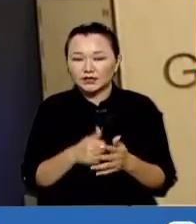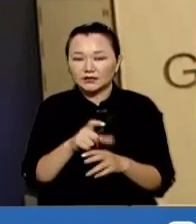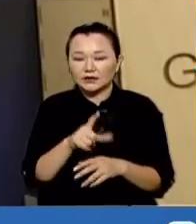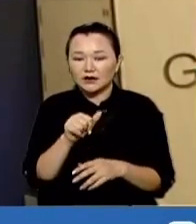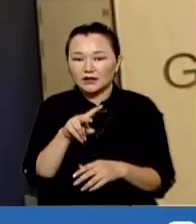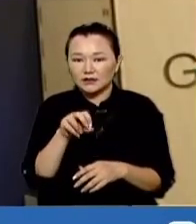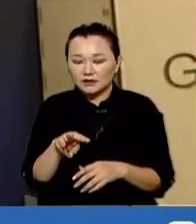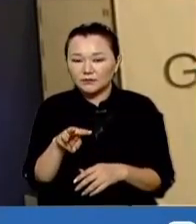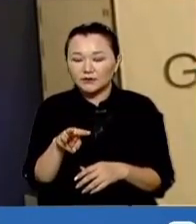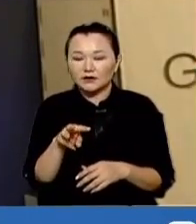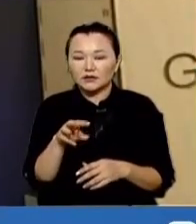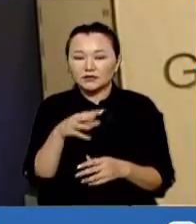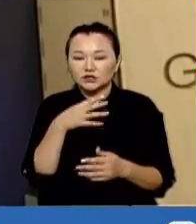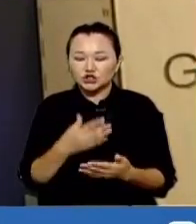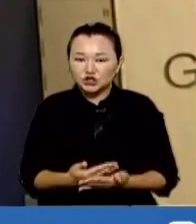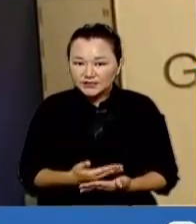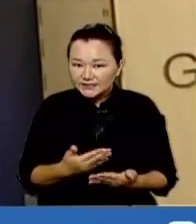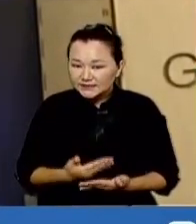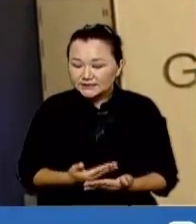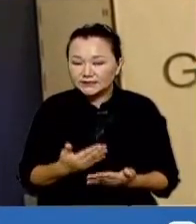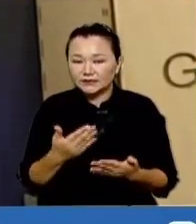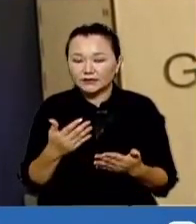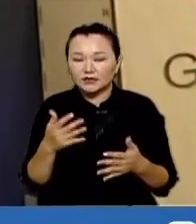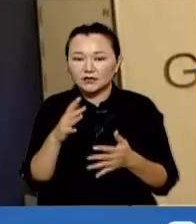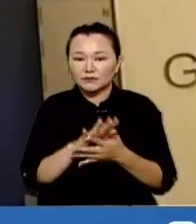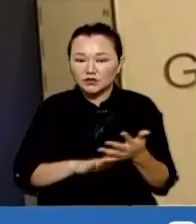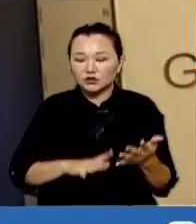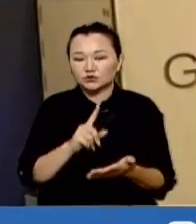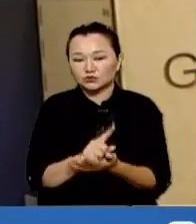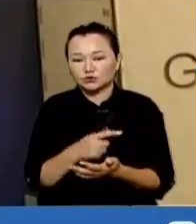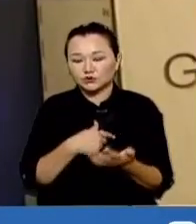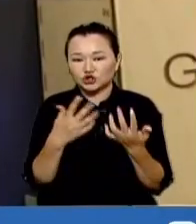ғалам өмірі жалғасу керек деп есептейміз.